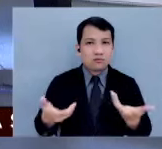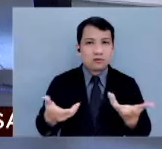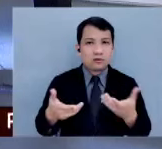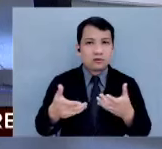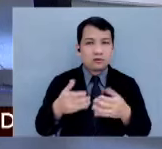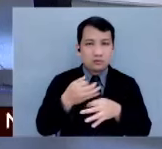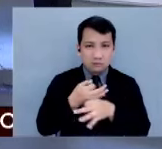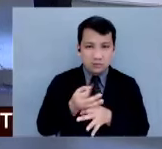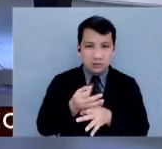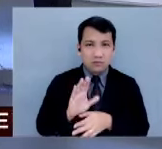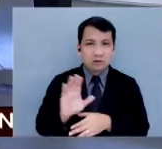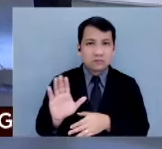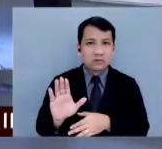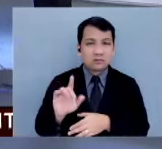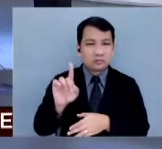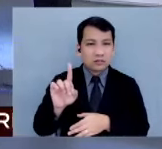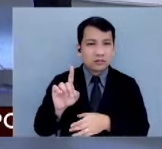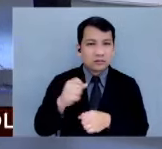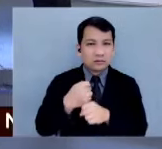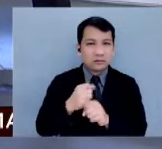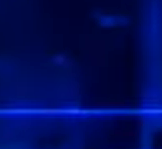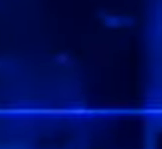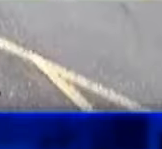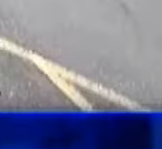sa isang constituent assembly.